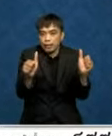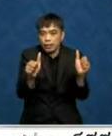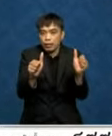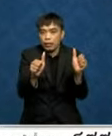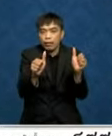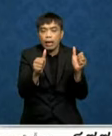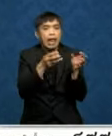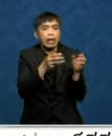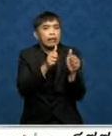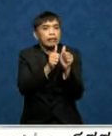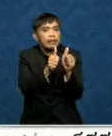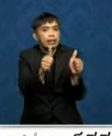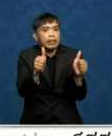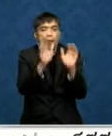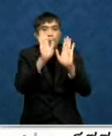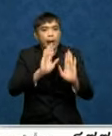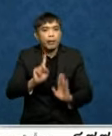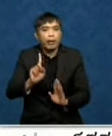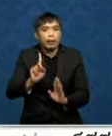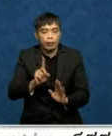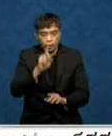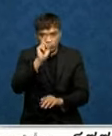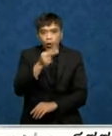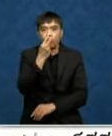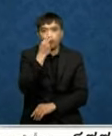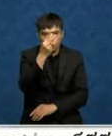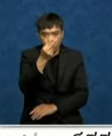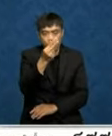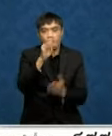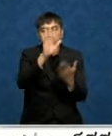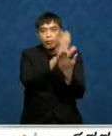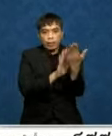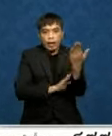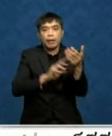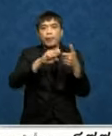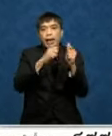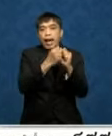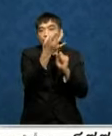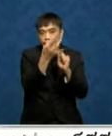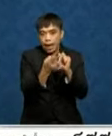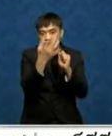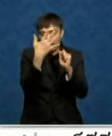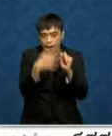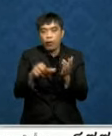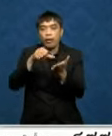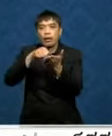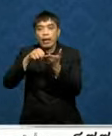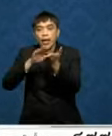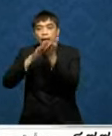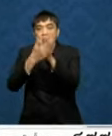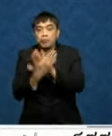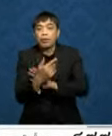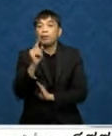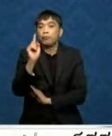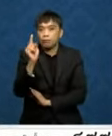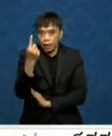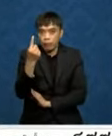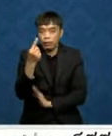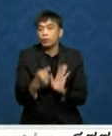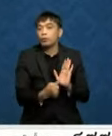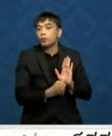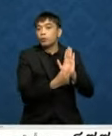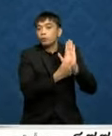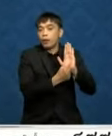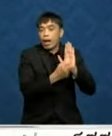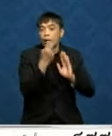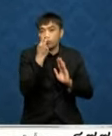นี่ต้องมาจากการดูปัญหาที่เกิดขึ้นในประเทศเพื่อนำไปแก้ไขซึ่งก็มีพรรคการเมืองที่ทำตัวอย่าง